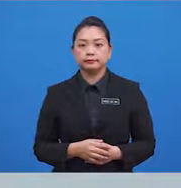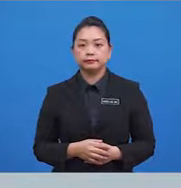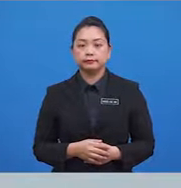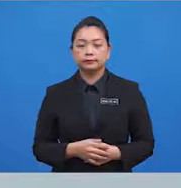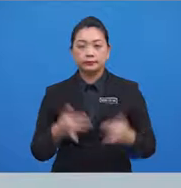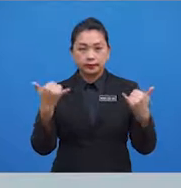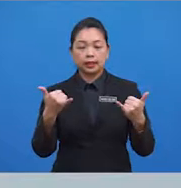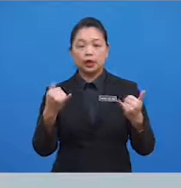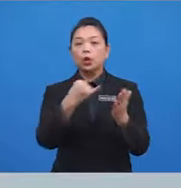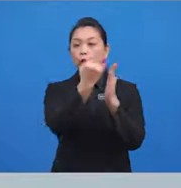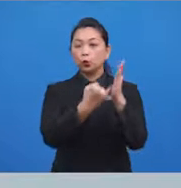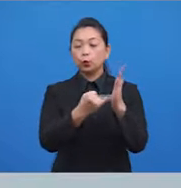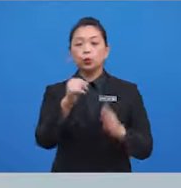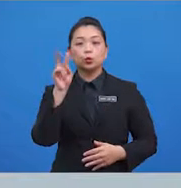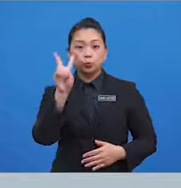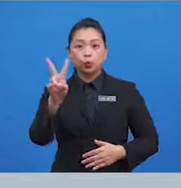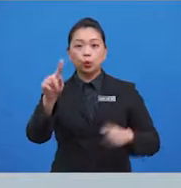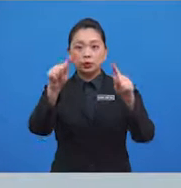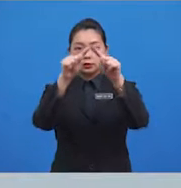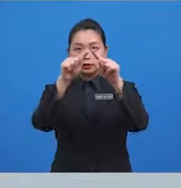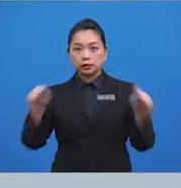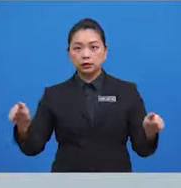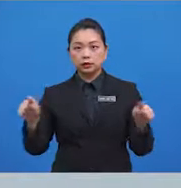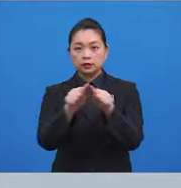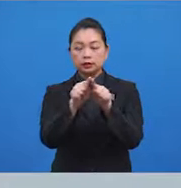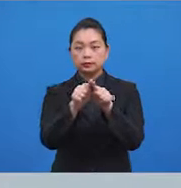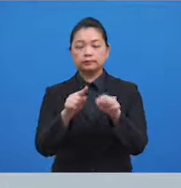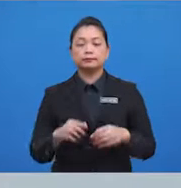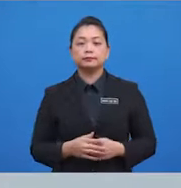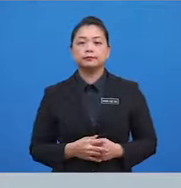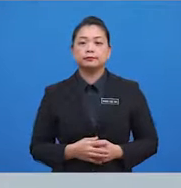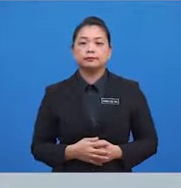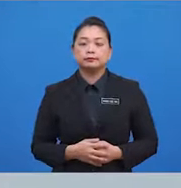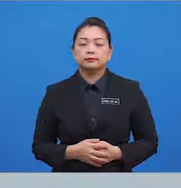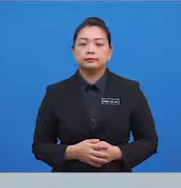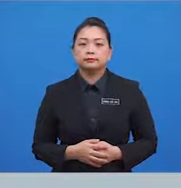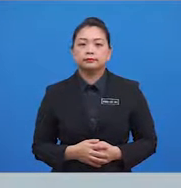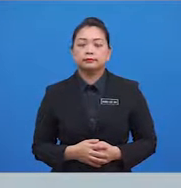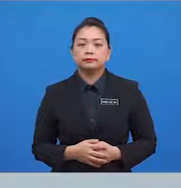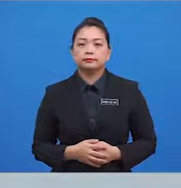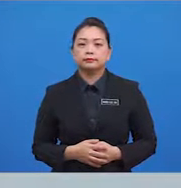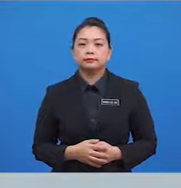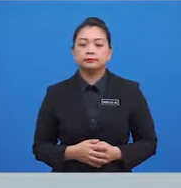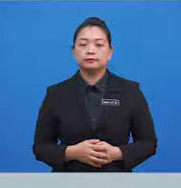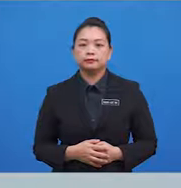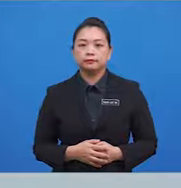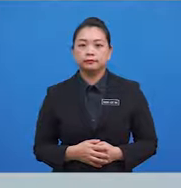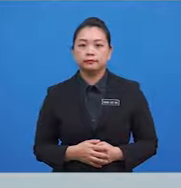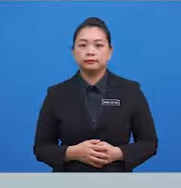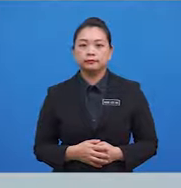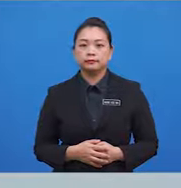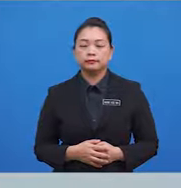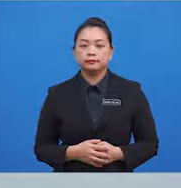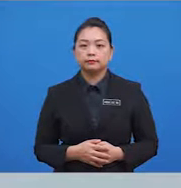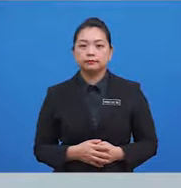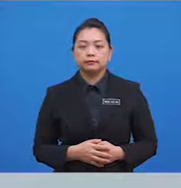dua bentuk segitiga bersudut tegak pada segi empat tepat yang kedua dengan ukuran tinggi 3